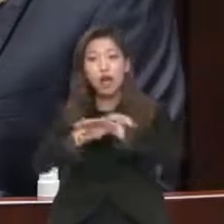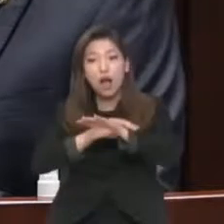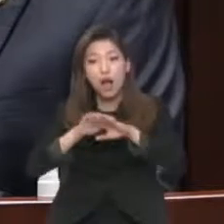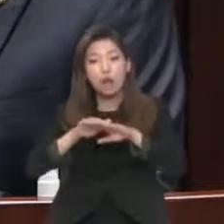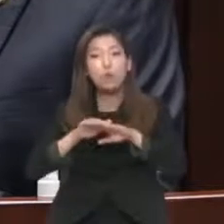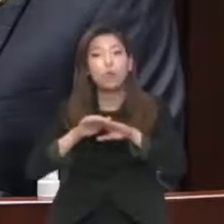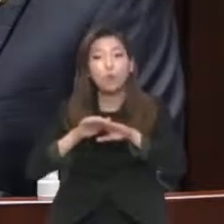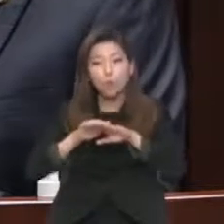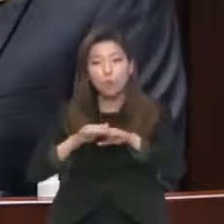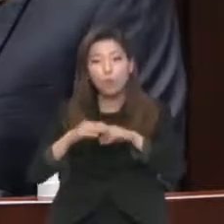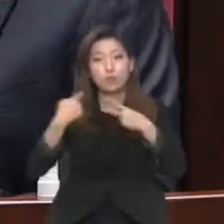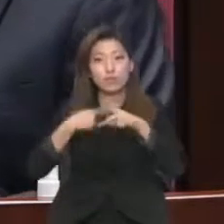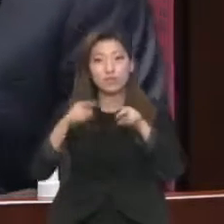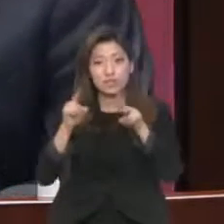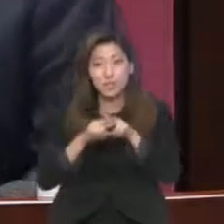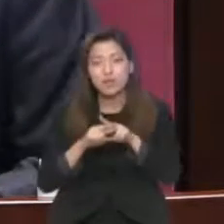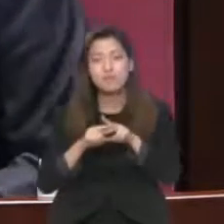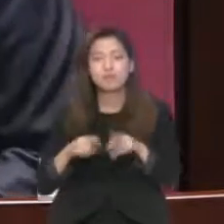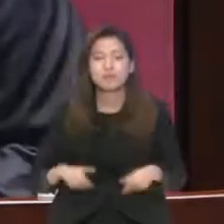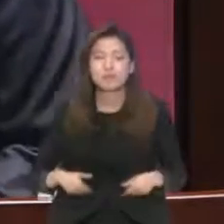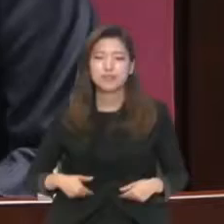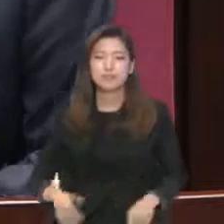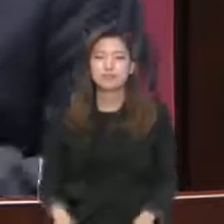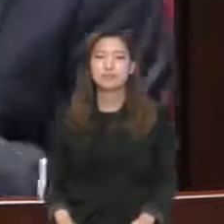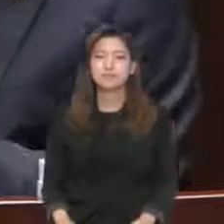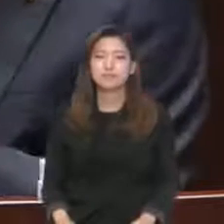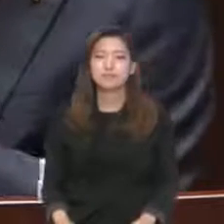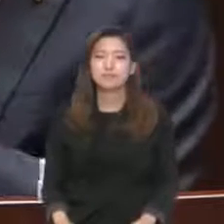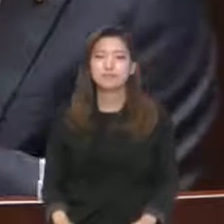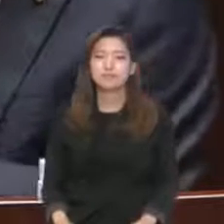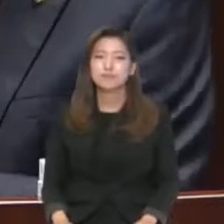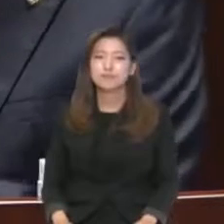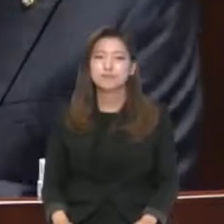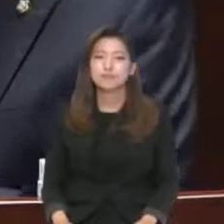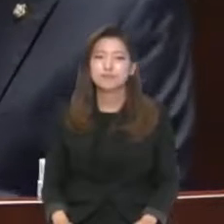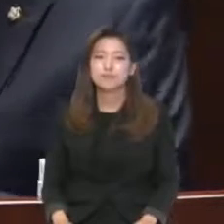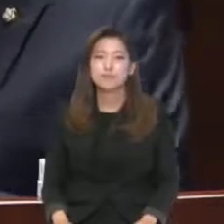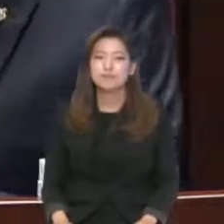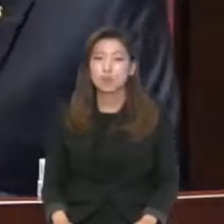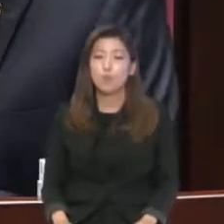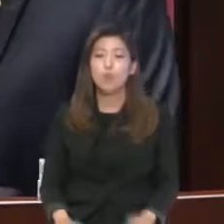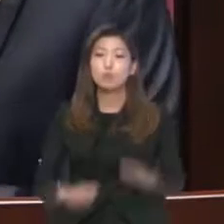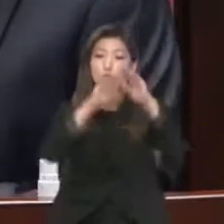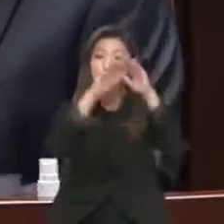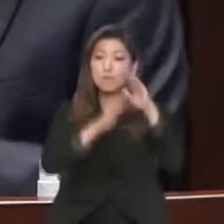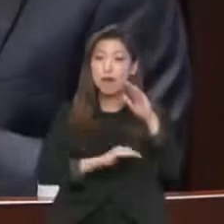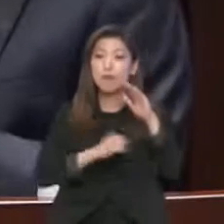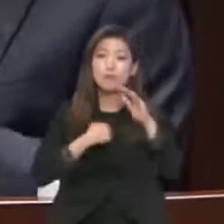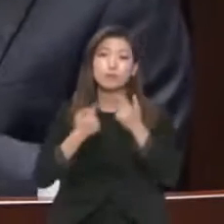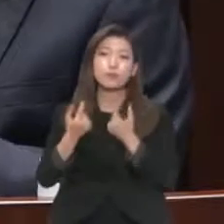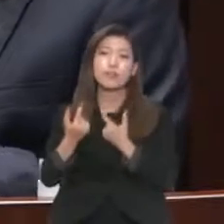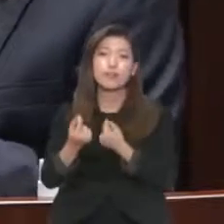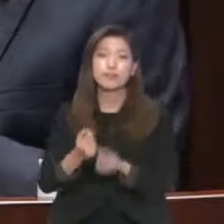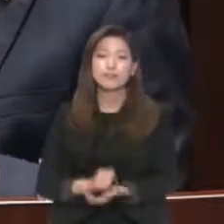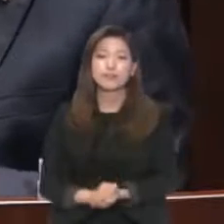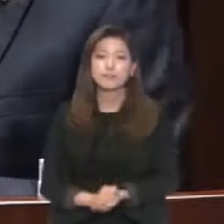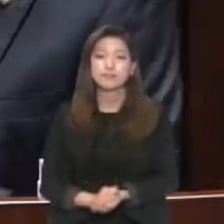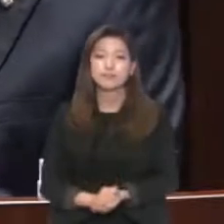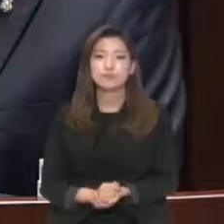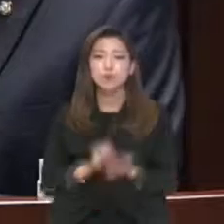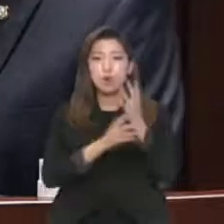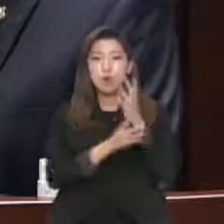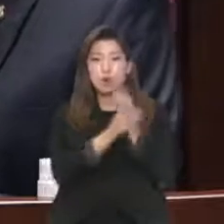있는 이런 방향을 모색해야 되지 않겠습니까? 네, 지금 장관님께서 말씀하신 거 전적으로 동의하고요. 통일국민협약이 그런 거에